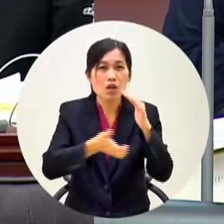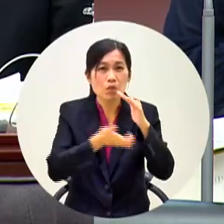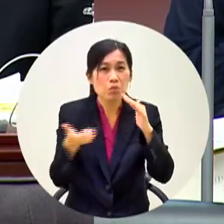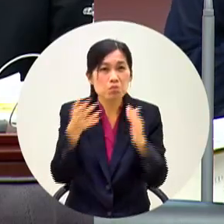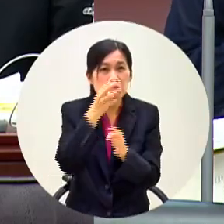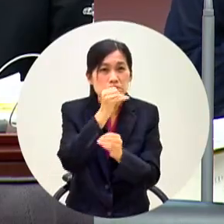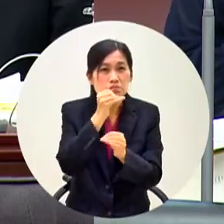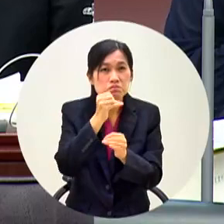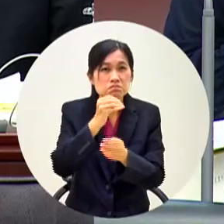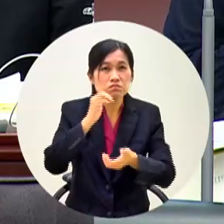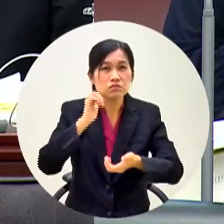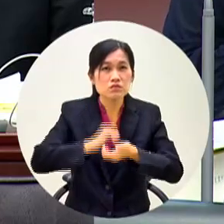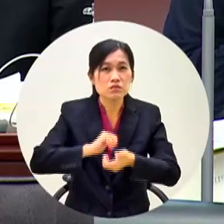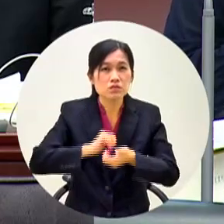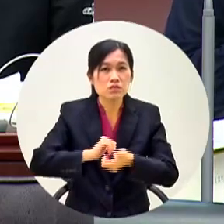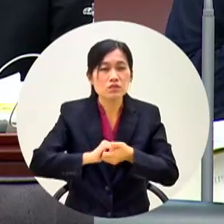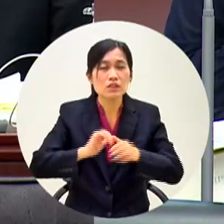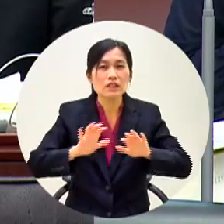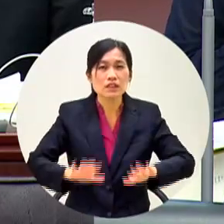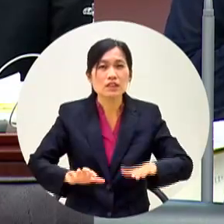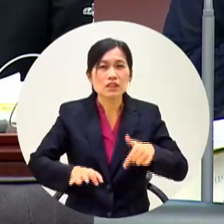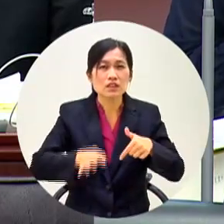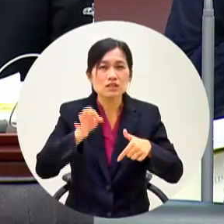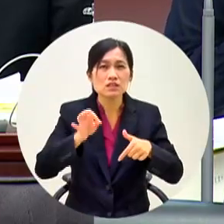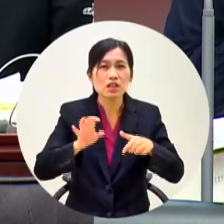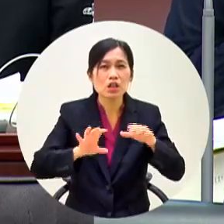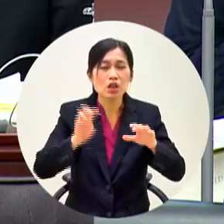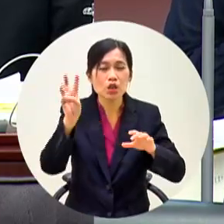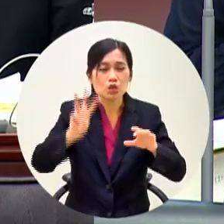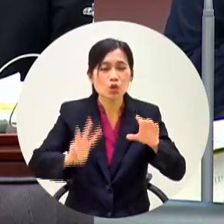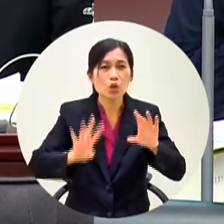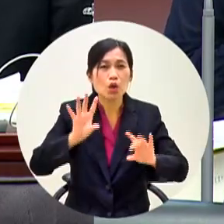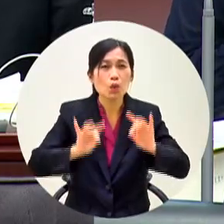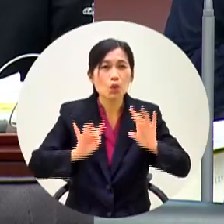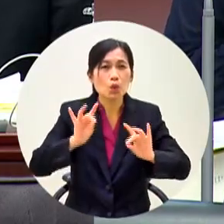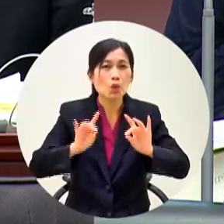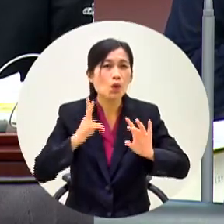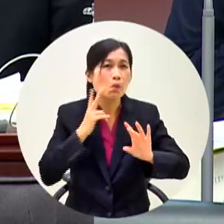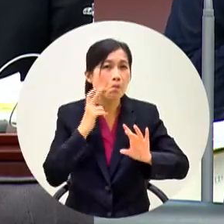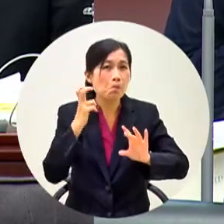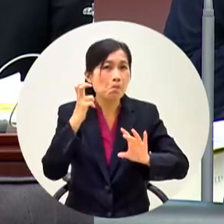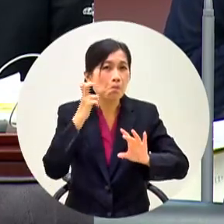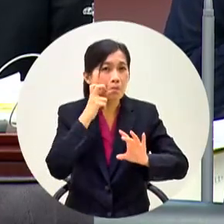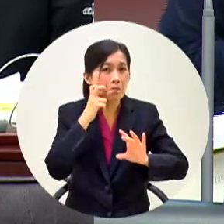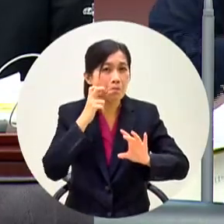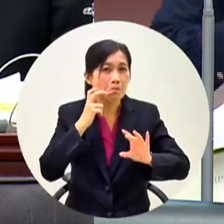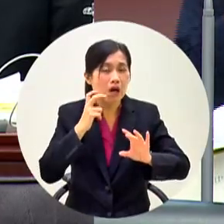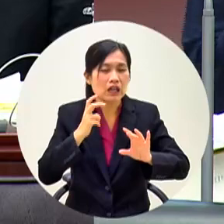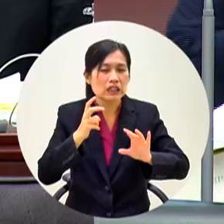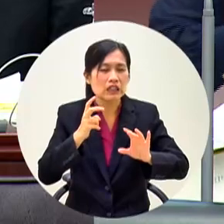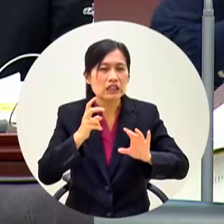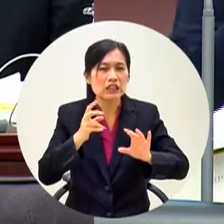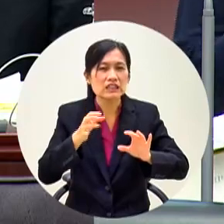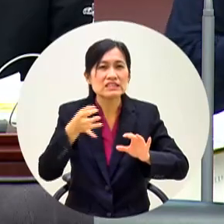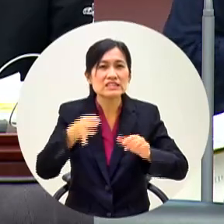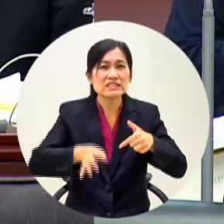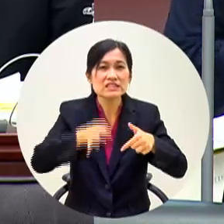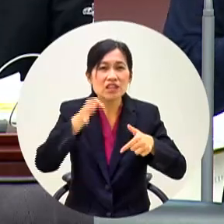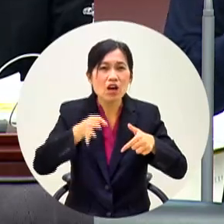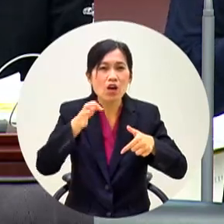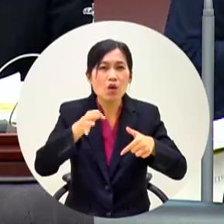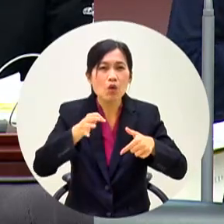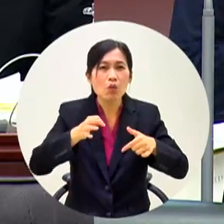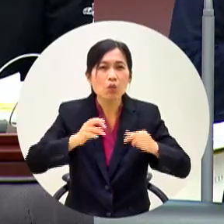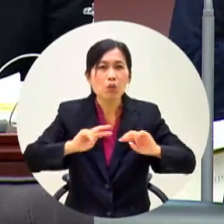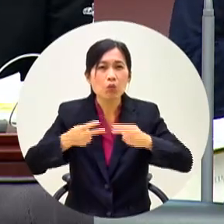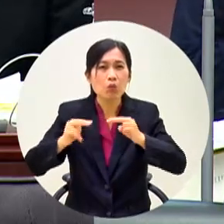定。我们都知道有时候价格，钢筋水泥价格也会依照这个幅度来变动，因为这个物价的调整之类